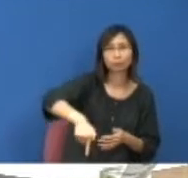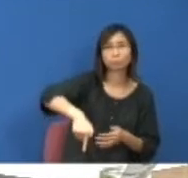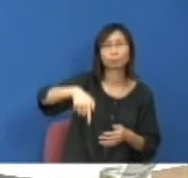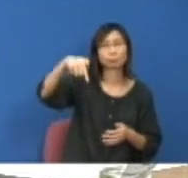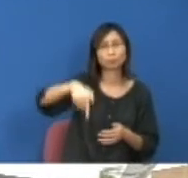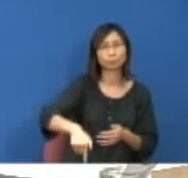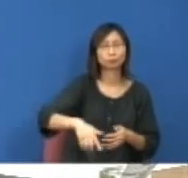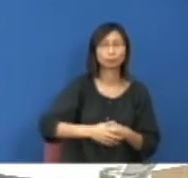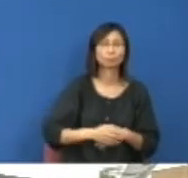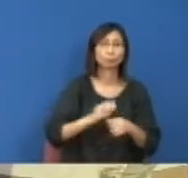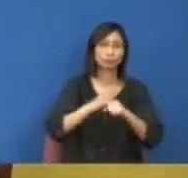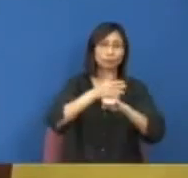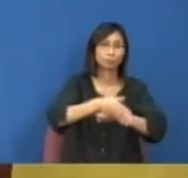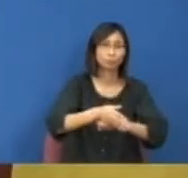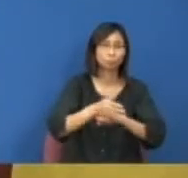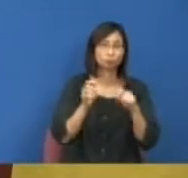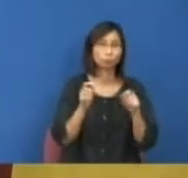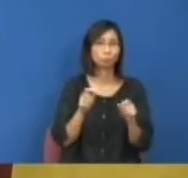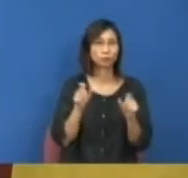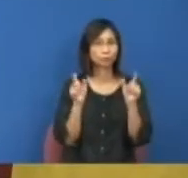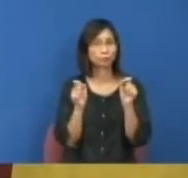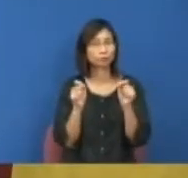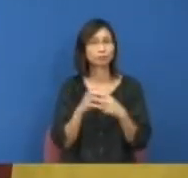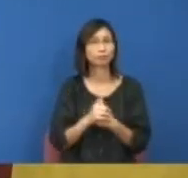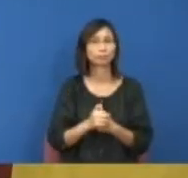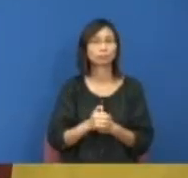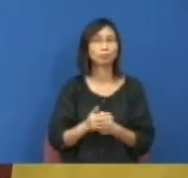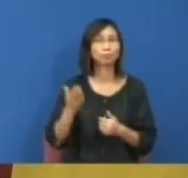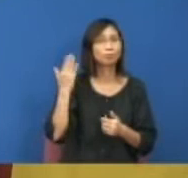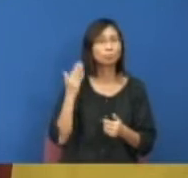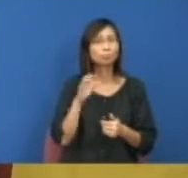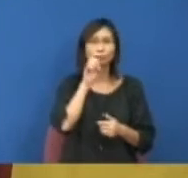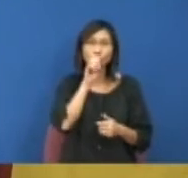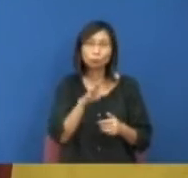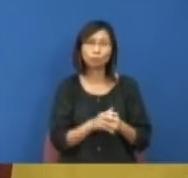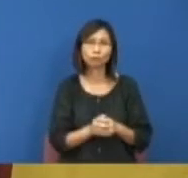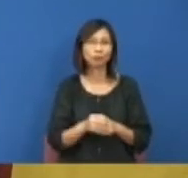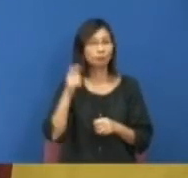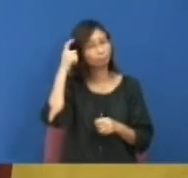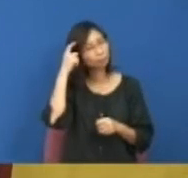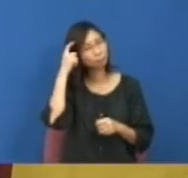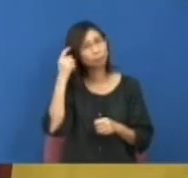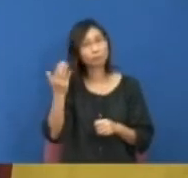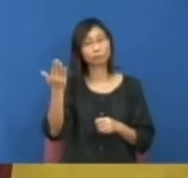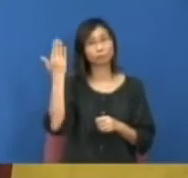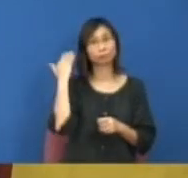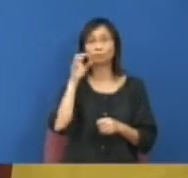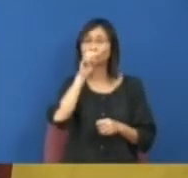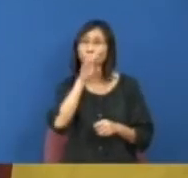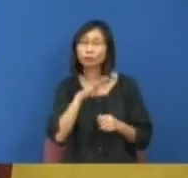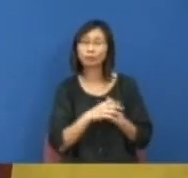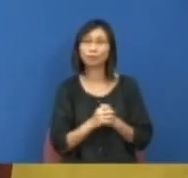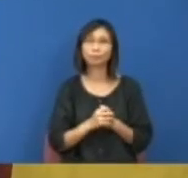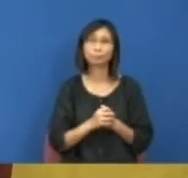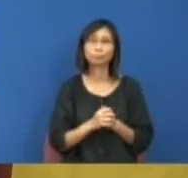行。 咁啱講到就係話要進行一啲好細緻分析嘅時候，即係啱諗起之前嗰兩集，你都講到就係話